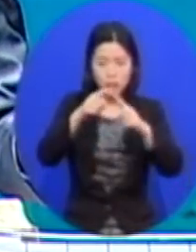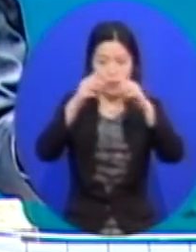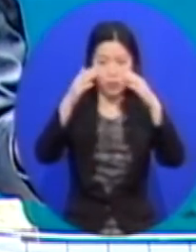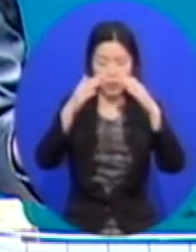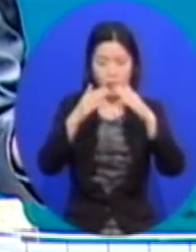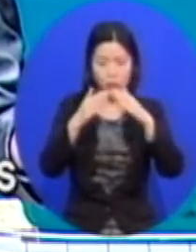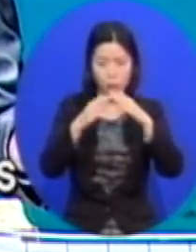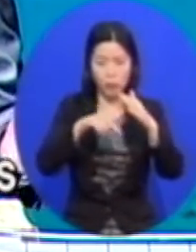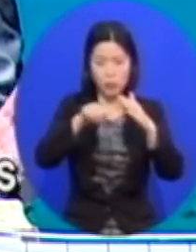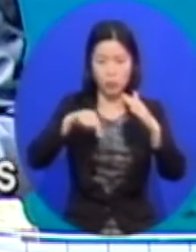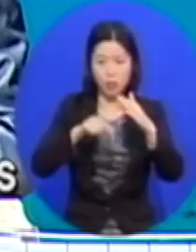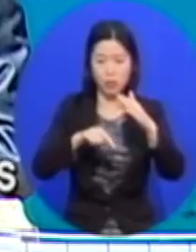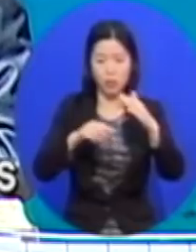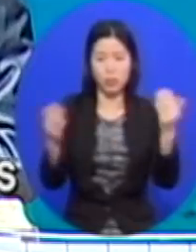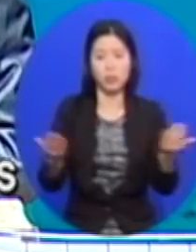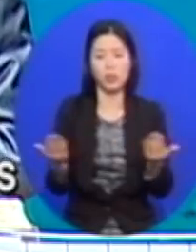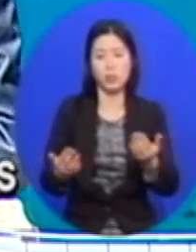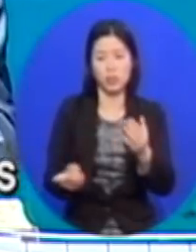거예요